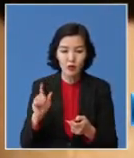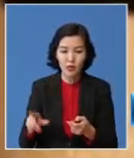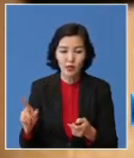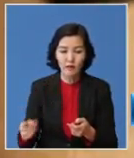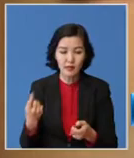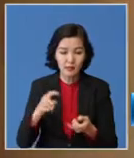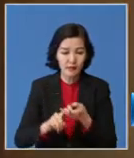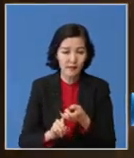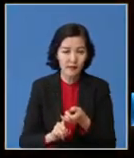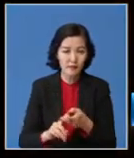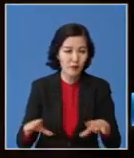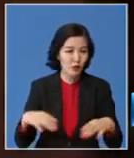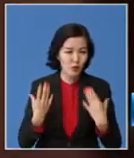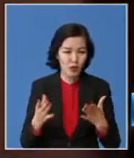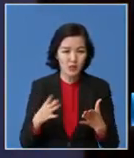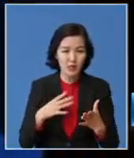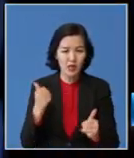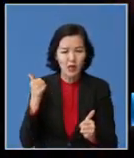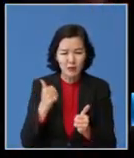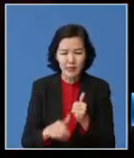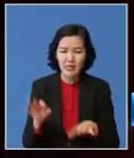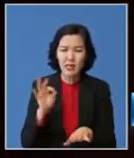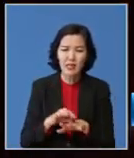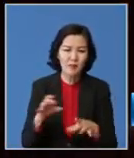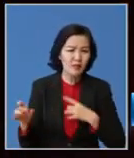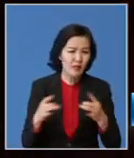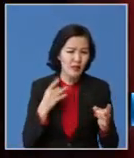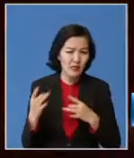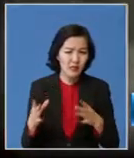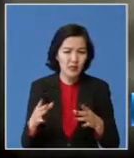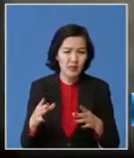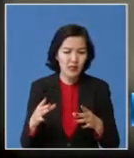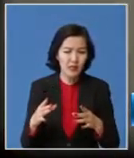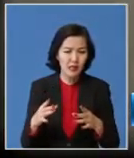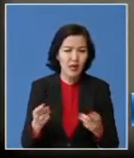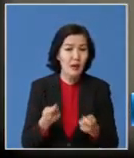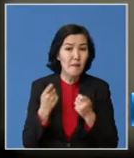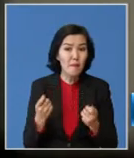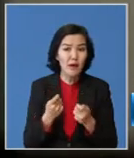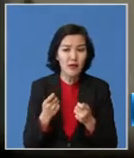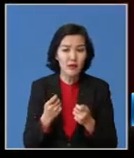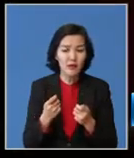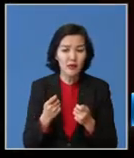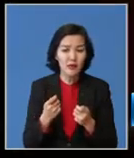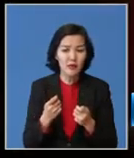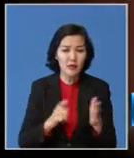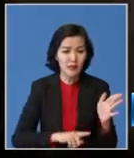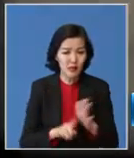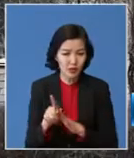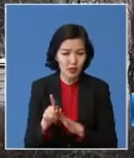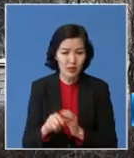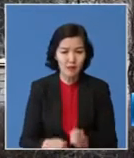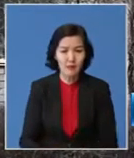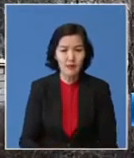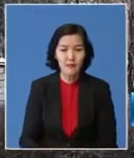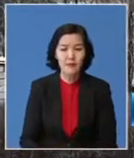этой зависимости ужасающие. Постоянные боли и психические расстройства – это лишь маленькая толика последствий наркозависимости.